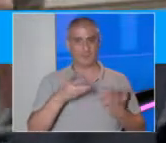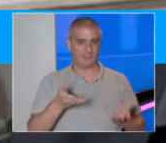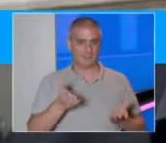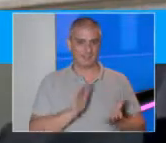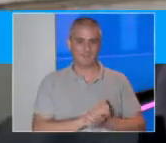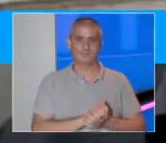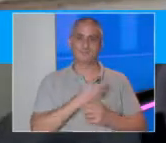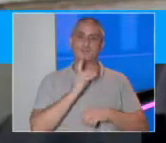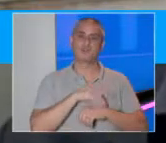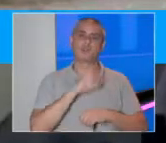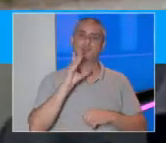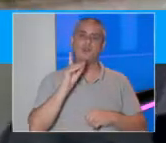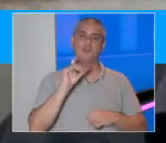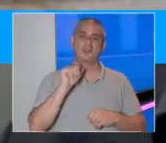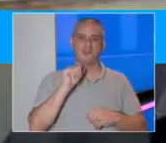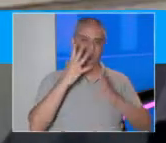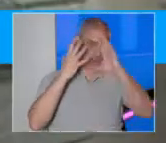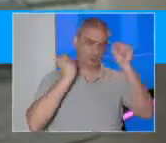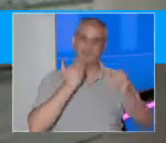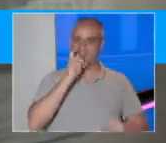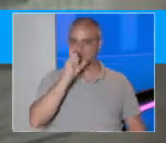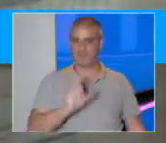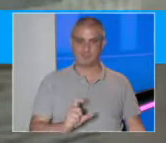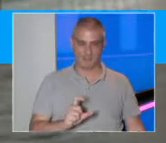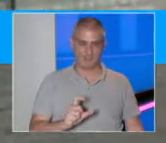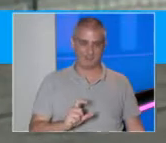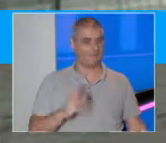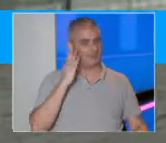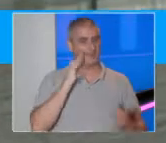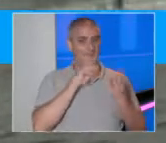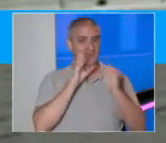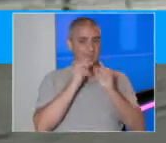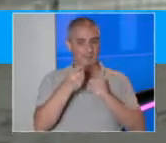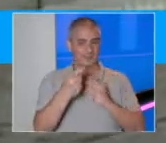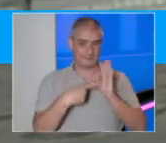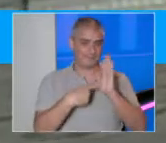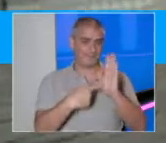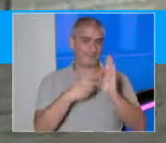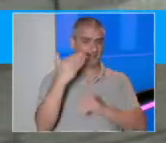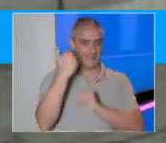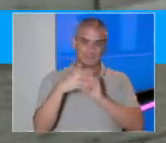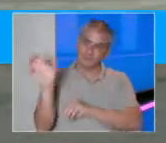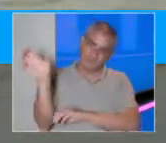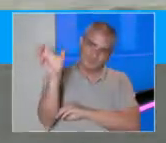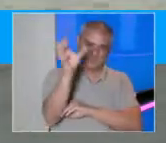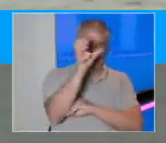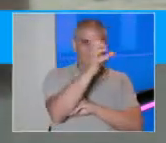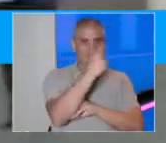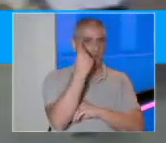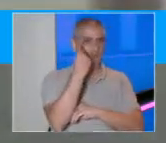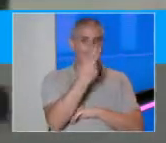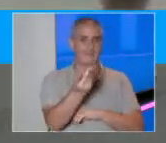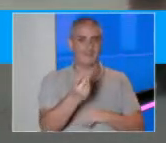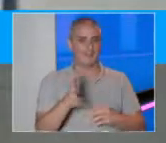בכנסת. דוקטור דרור אידר, שגריר ישראל באיטליה, כיף לדבר איתך, ותראה לנו עכשיו לסיום, תסובב את המצלמה שנראה